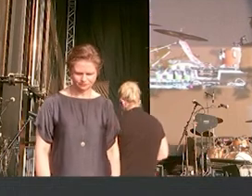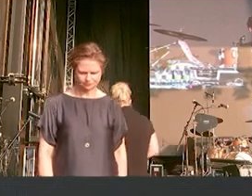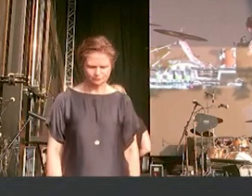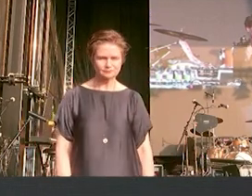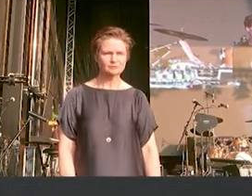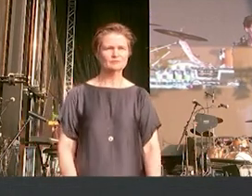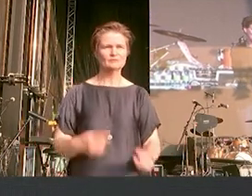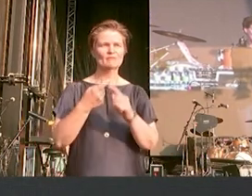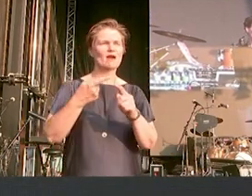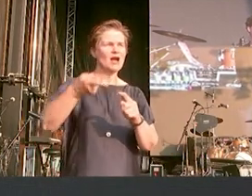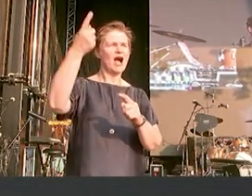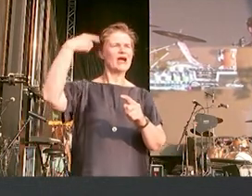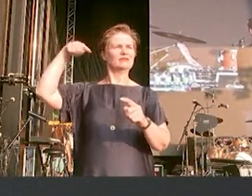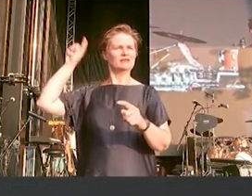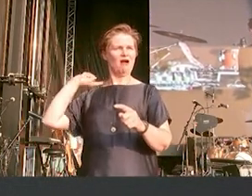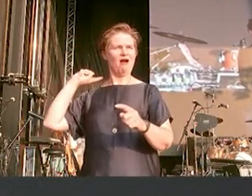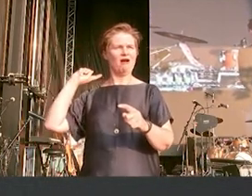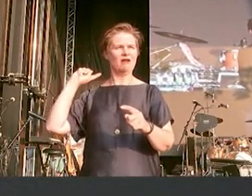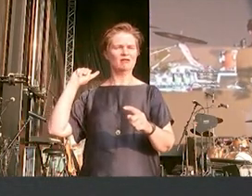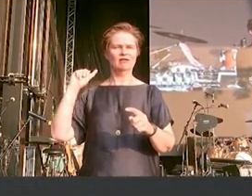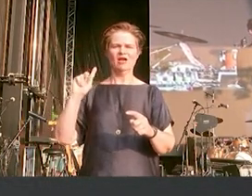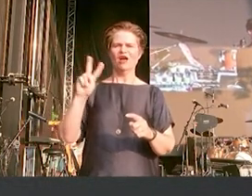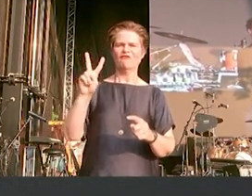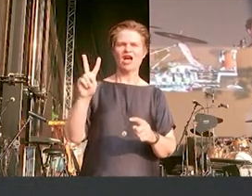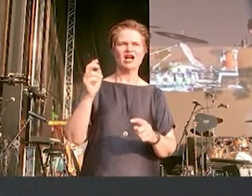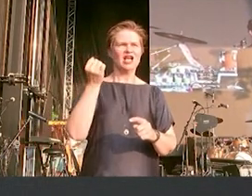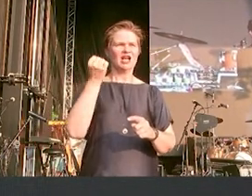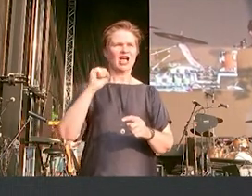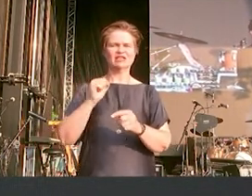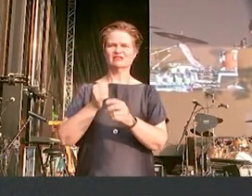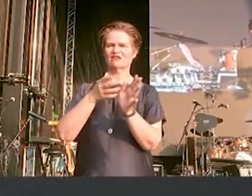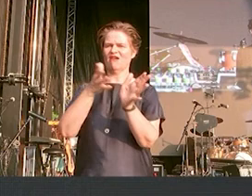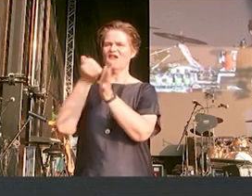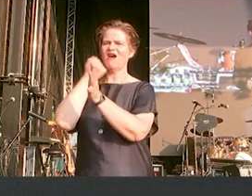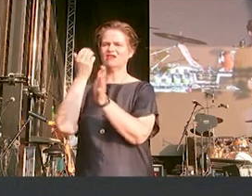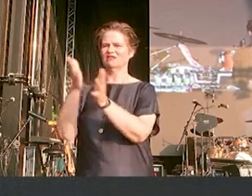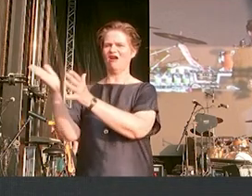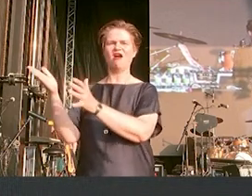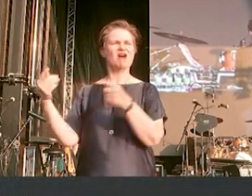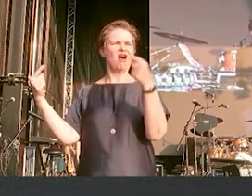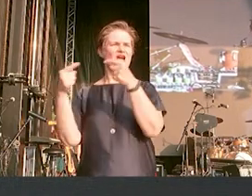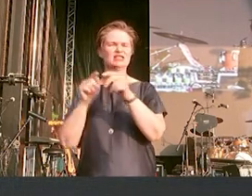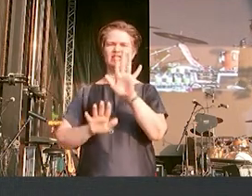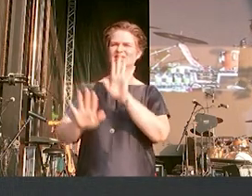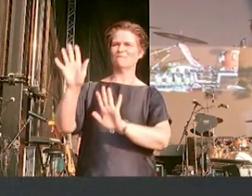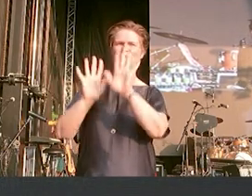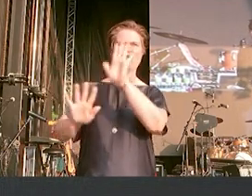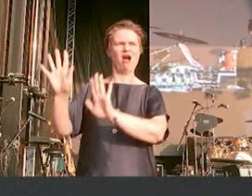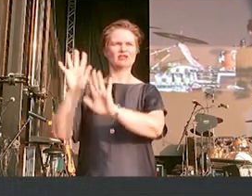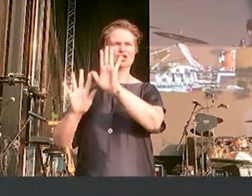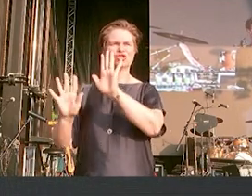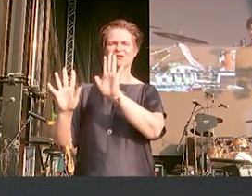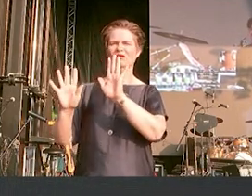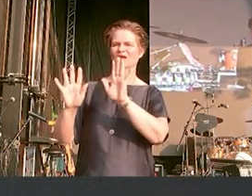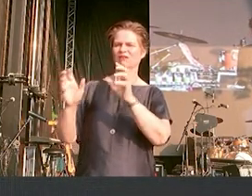Vor einem Jahr musste sich noch rechtfertigen, wer rechtsradikale, antidemokratische, menschenverachtende Positionen und